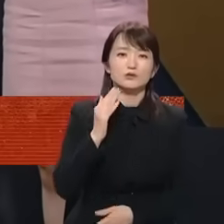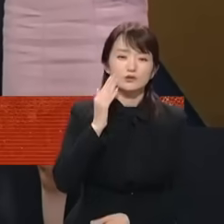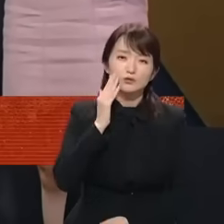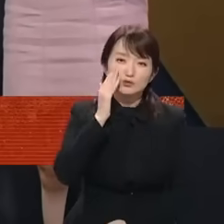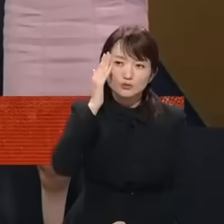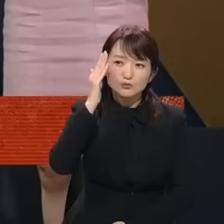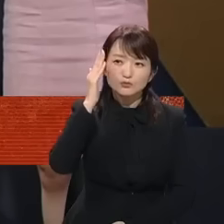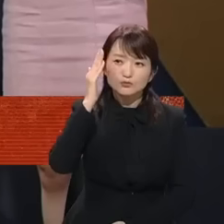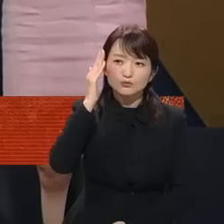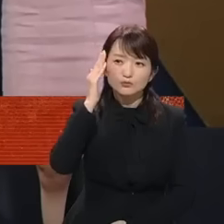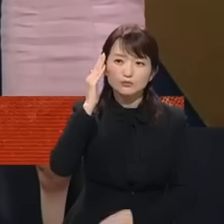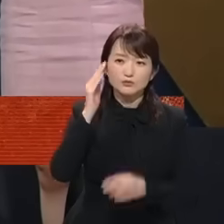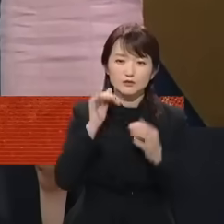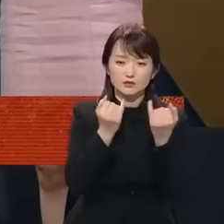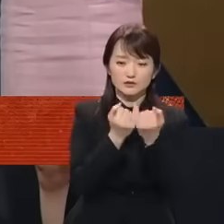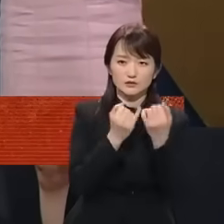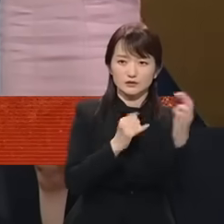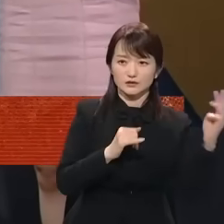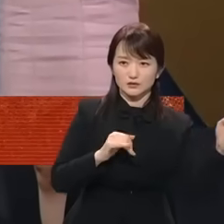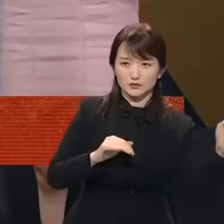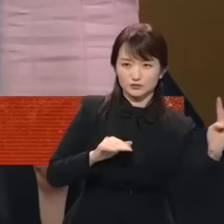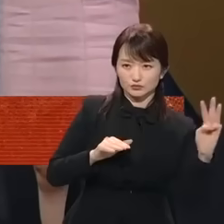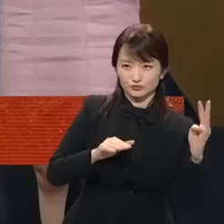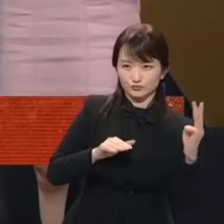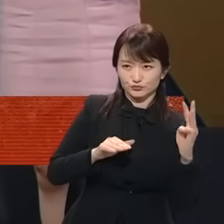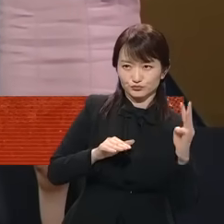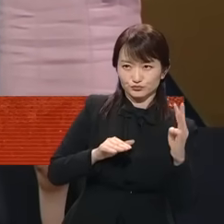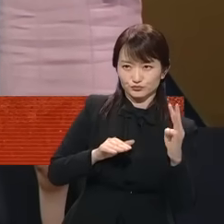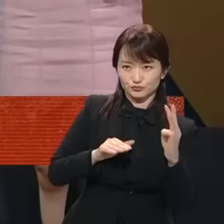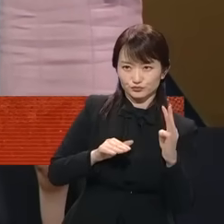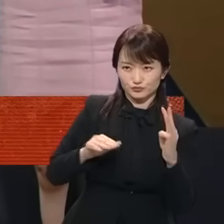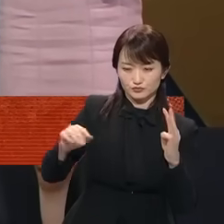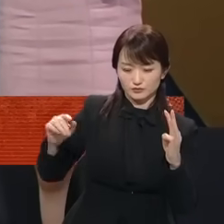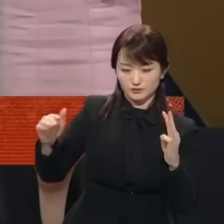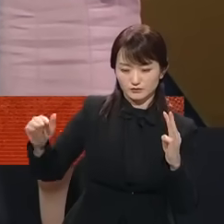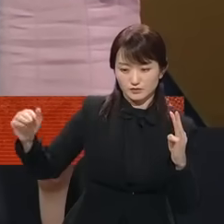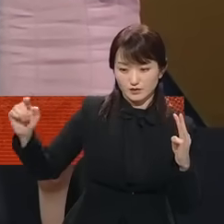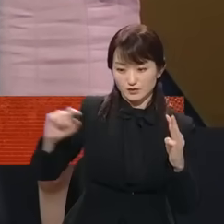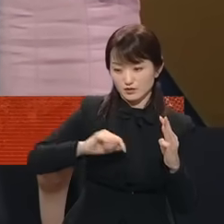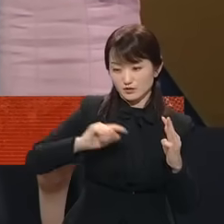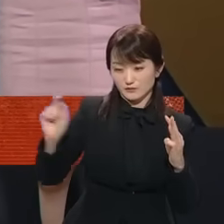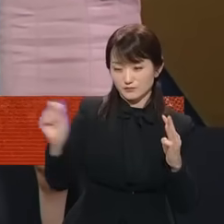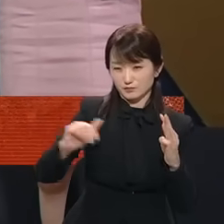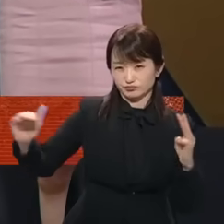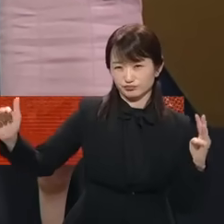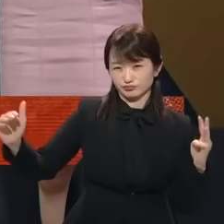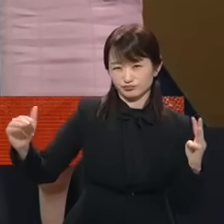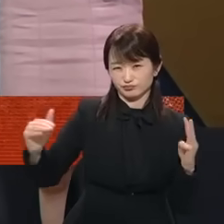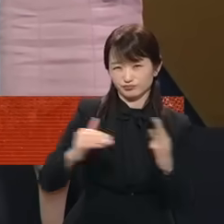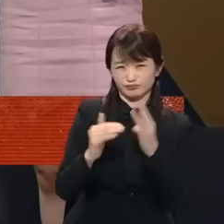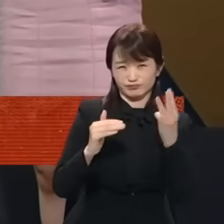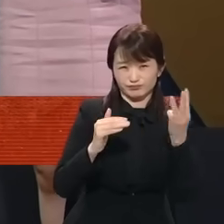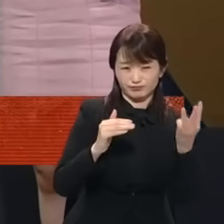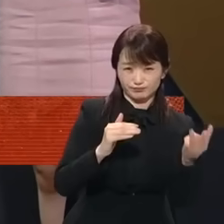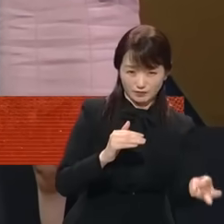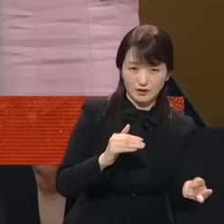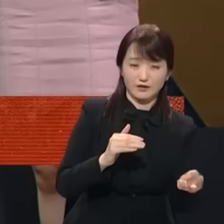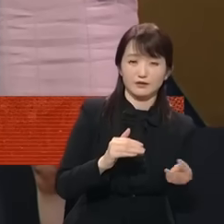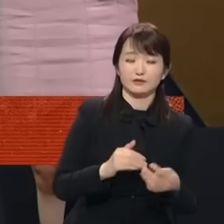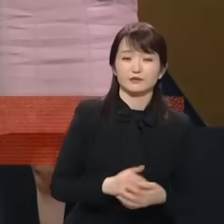나란히 횡단보도를 건넙니다 그런데 한 차량이 빠른 속도로 달려오더니 순식간에 여성들을 덮쳐 사망하는